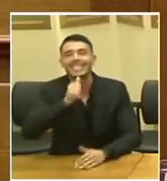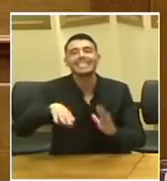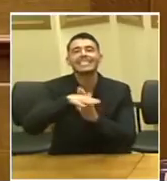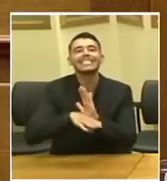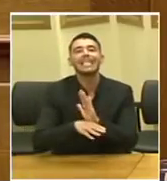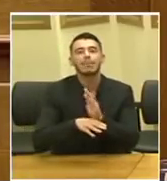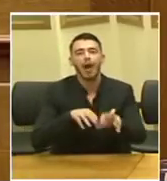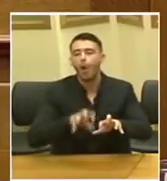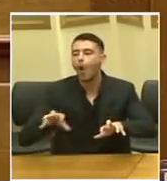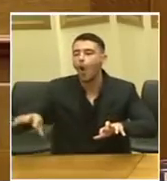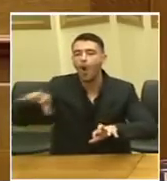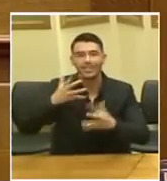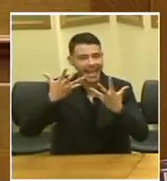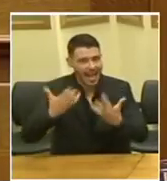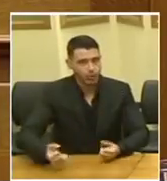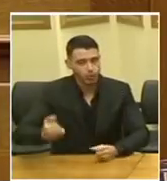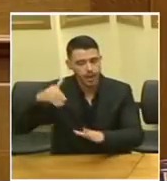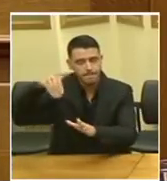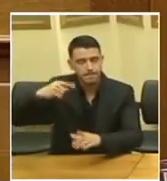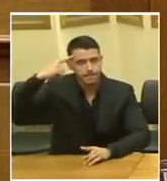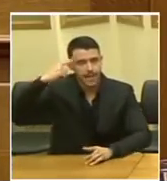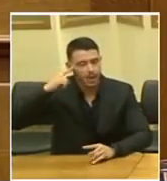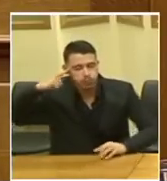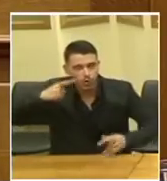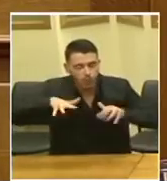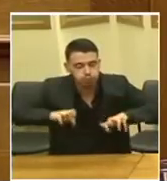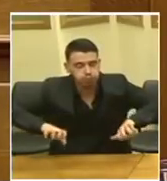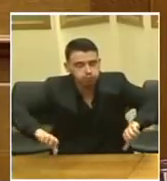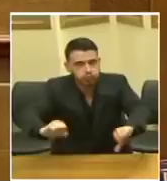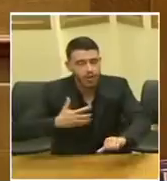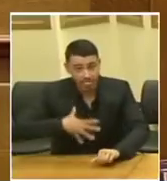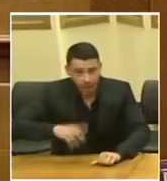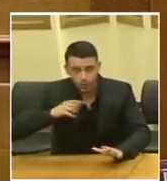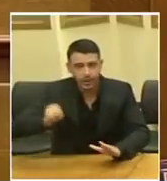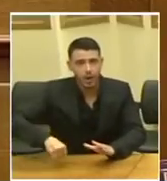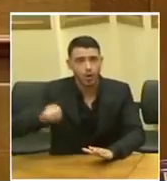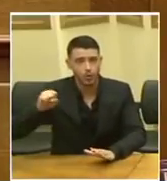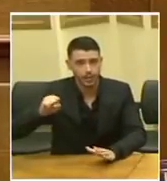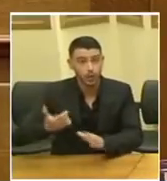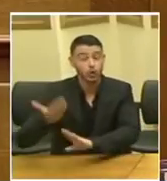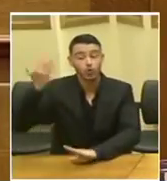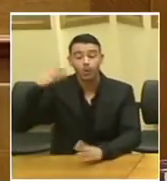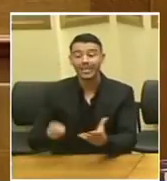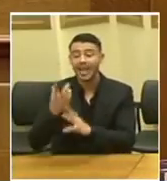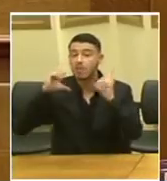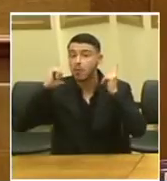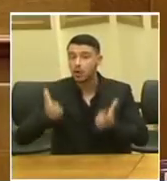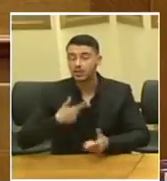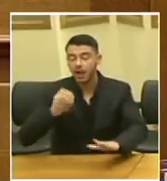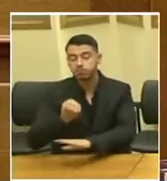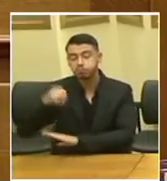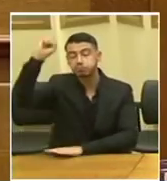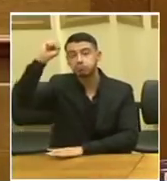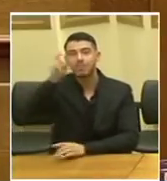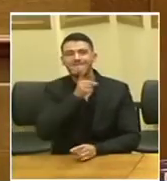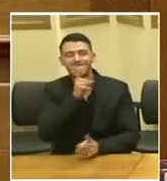όχι. Και τι έκανε η κυβέρνηση της Νέας Δημοκρατίας τότε. Αρνήθηκε να πάει σε αυτή την επιτροπή,